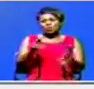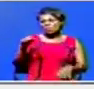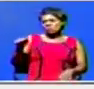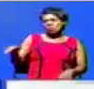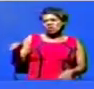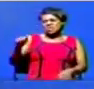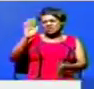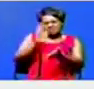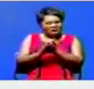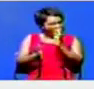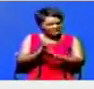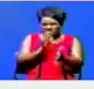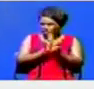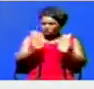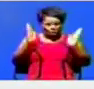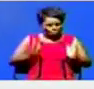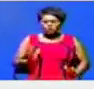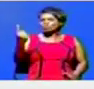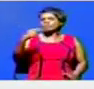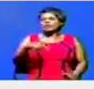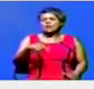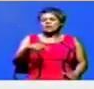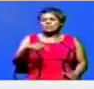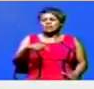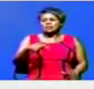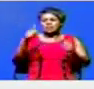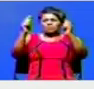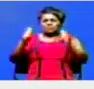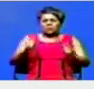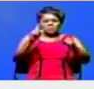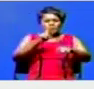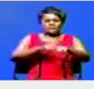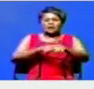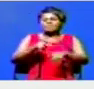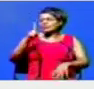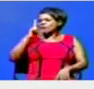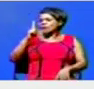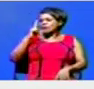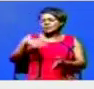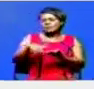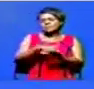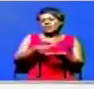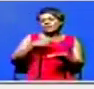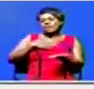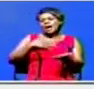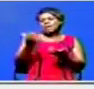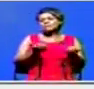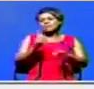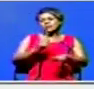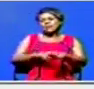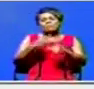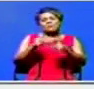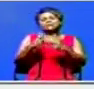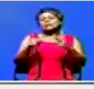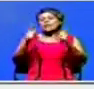is absolutely nobody coming in. And they choose to demonstrate at lunchtime. Lunchtime is basically my busiest time. But they choose to